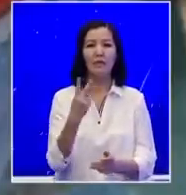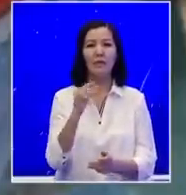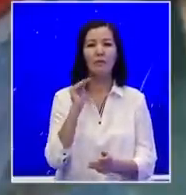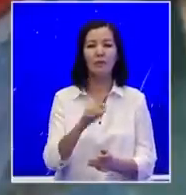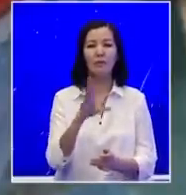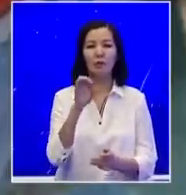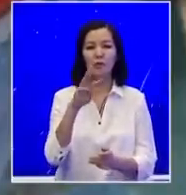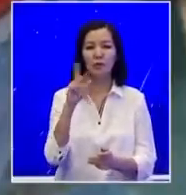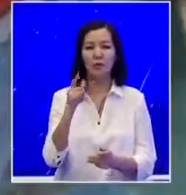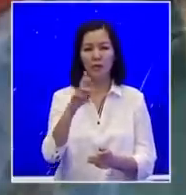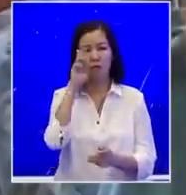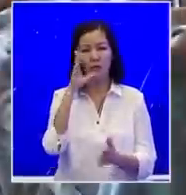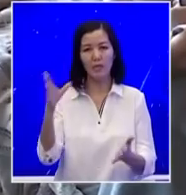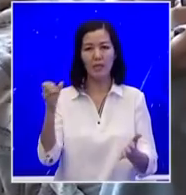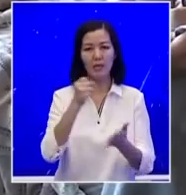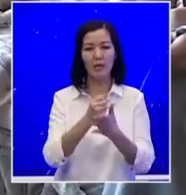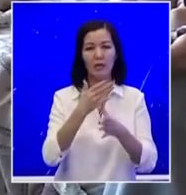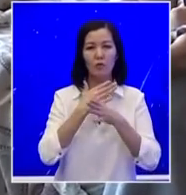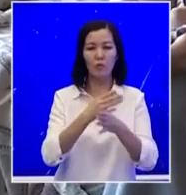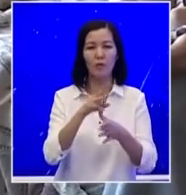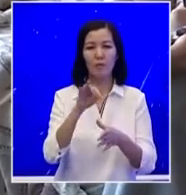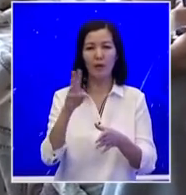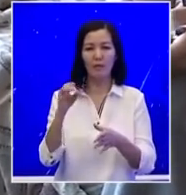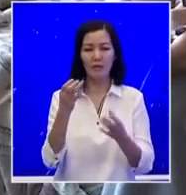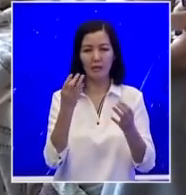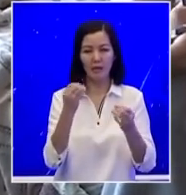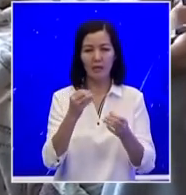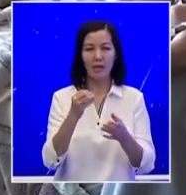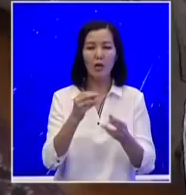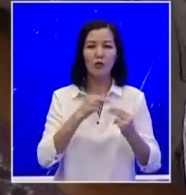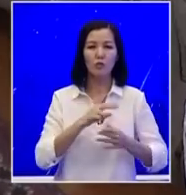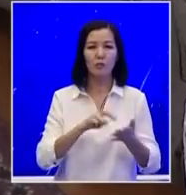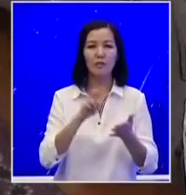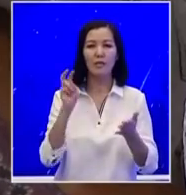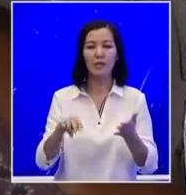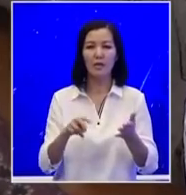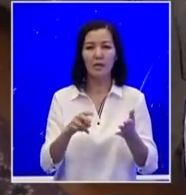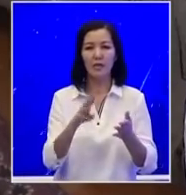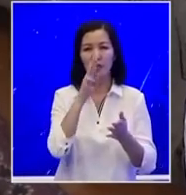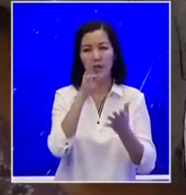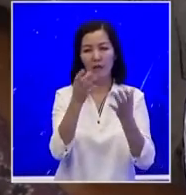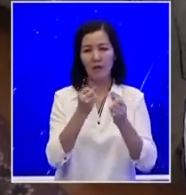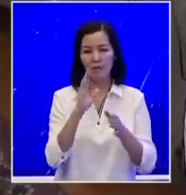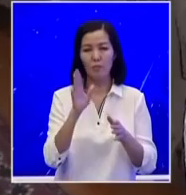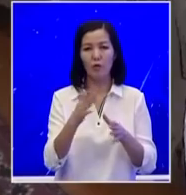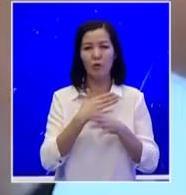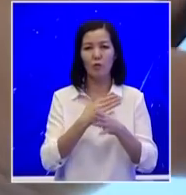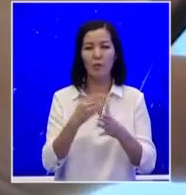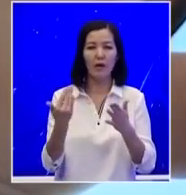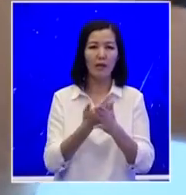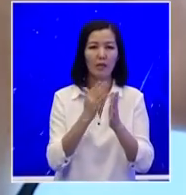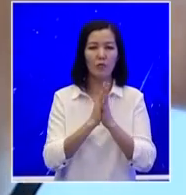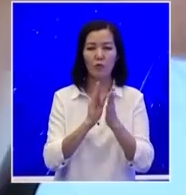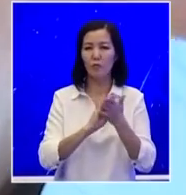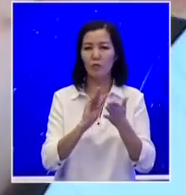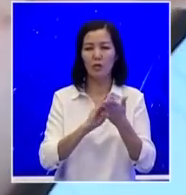теңге. Бұл үкімет тарапынан тағайындалған жәрдемді мамырда да табысынан айырылған азаматтар ала береді. Ол үшін қайтадан өтінім жасаудың